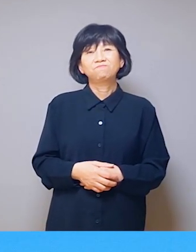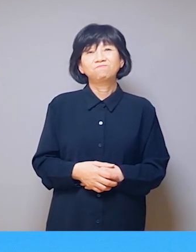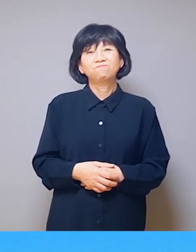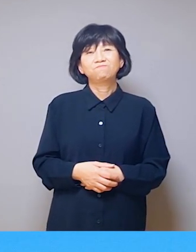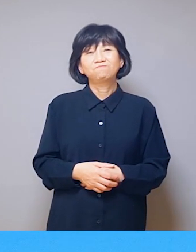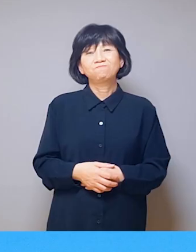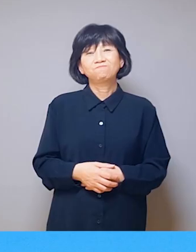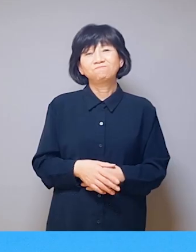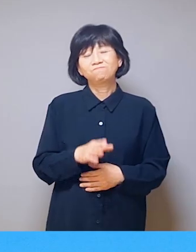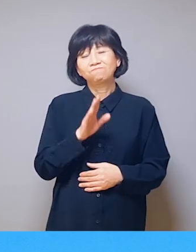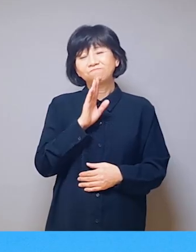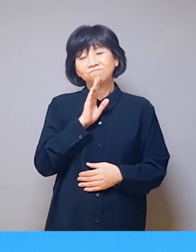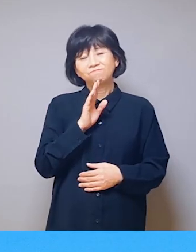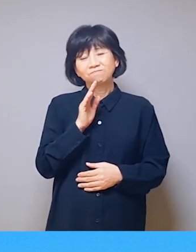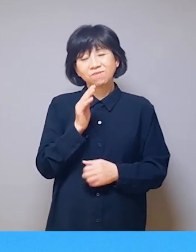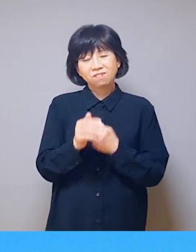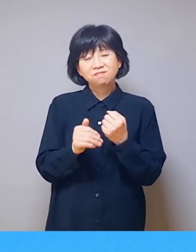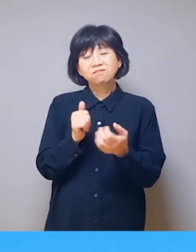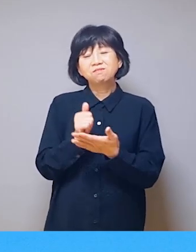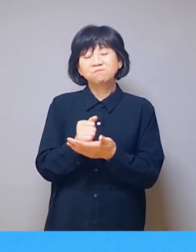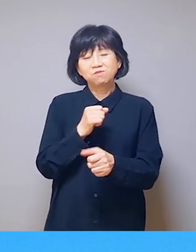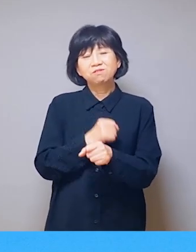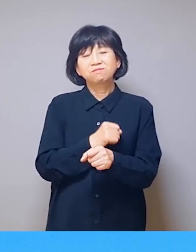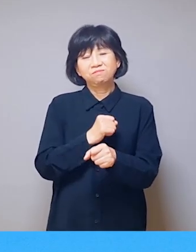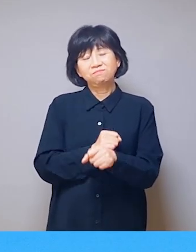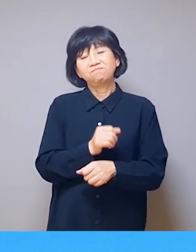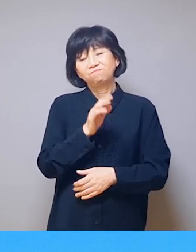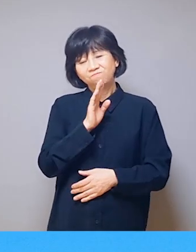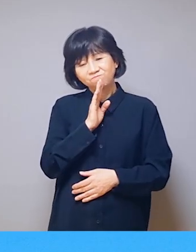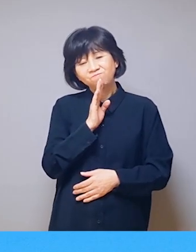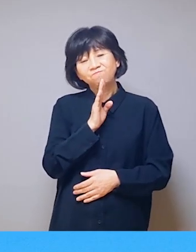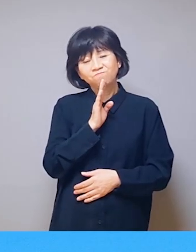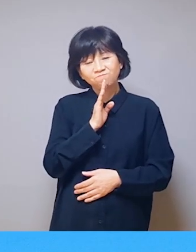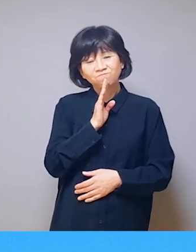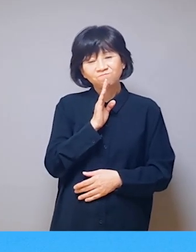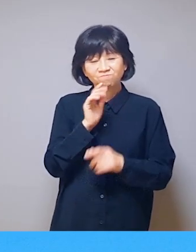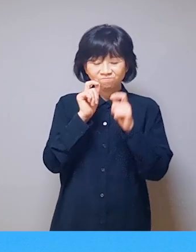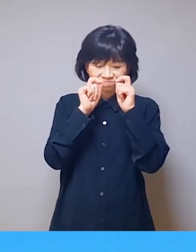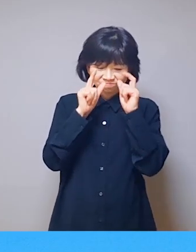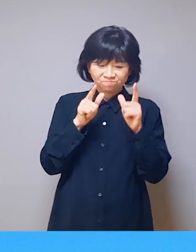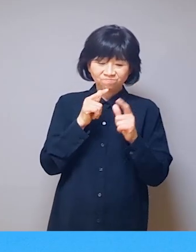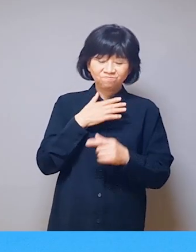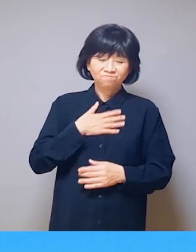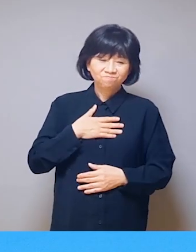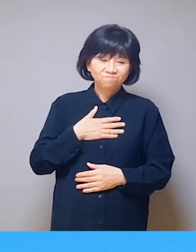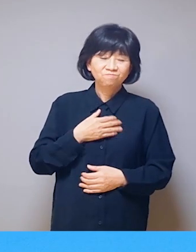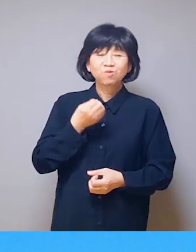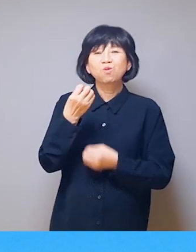와, 하나님이 하셨구나 라는 것을 계속 고백하게끔.